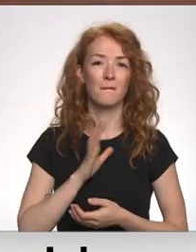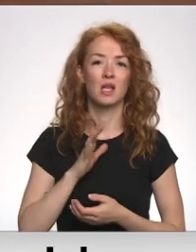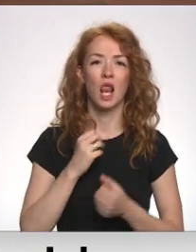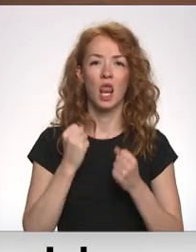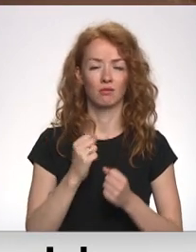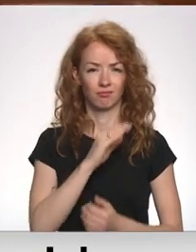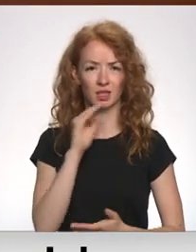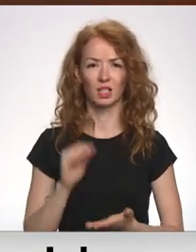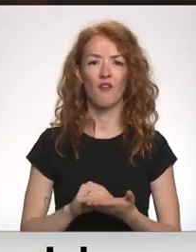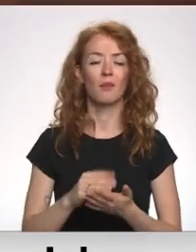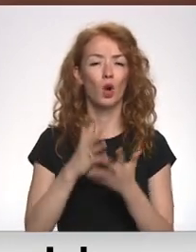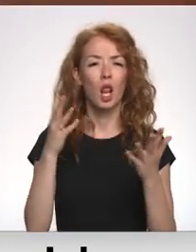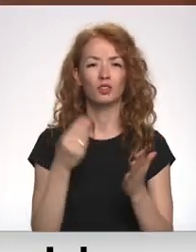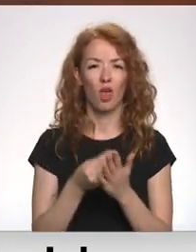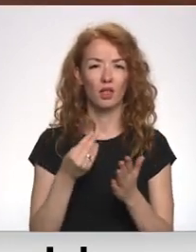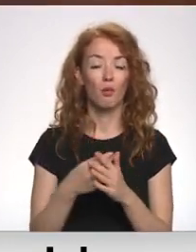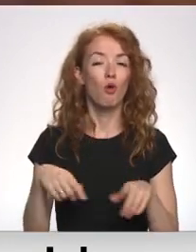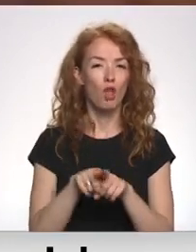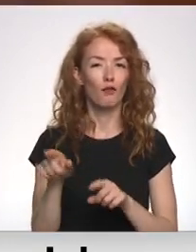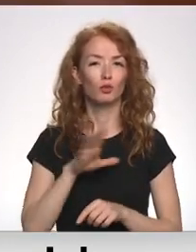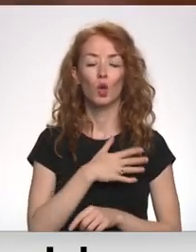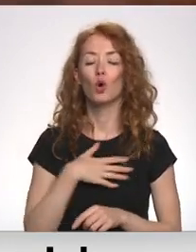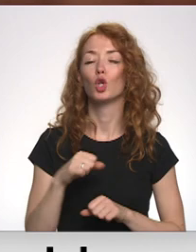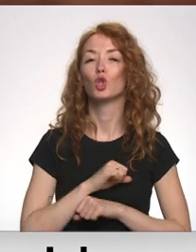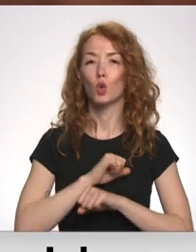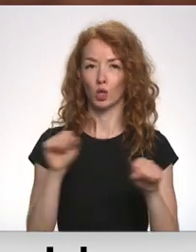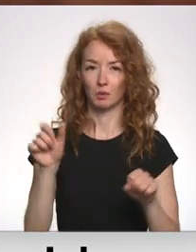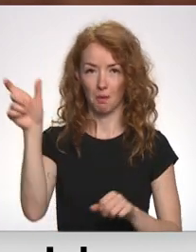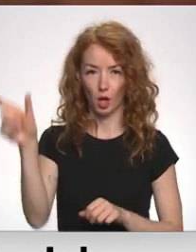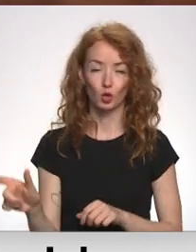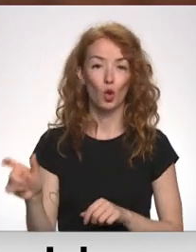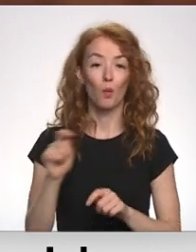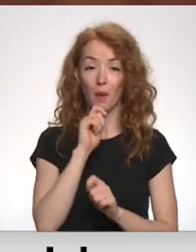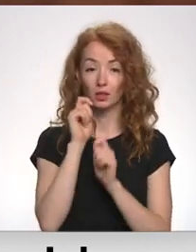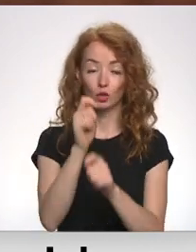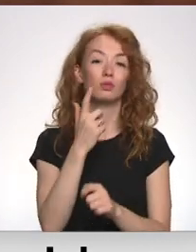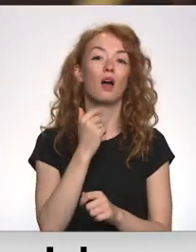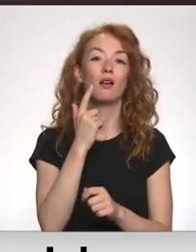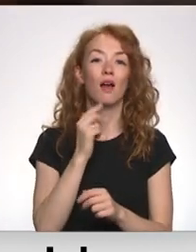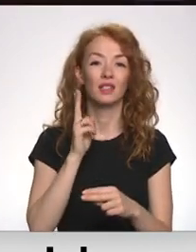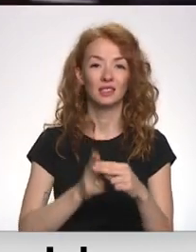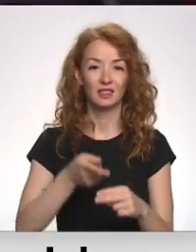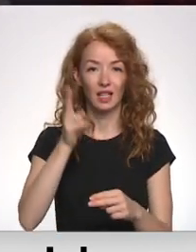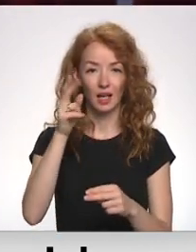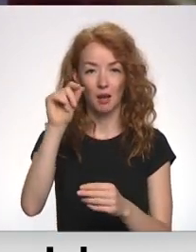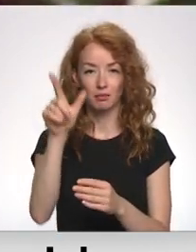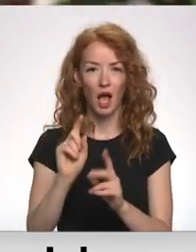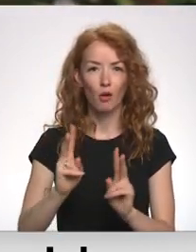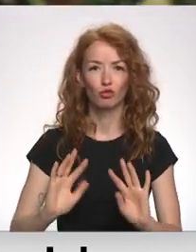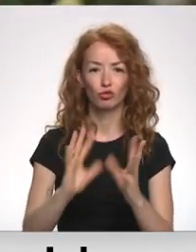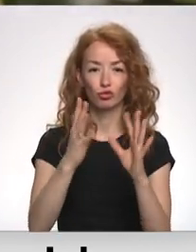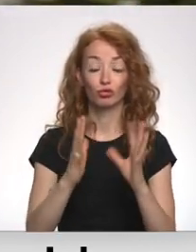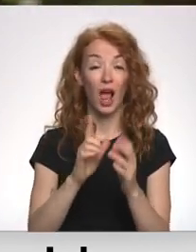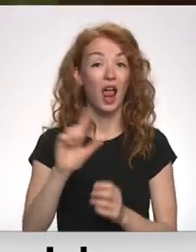un vērtības, kā arī drosmīga personība. Balvā pasniedzot sarkano stikla statuju, kas ataino liesmas,